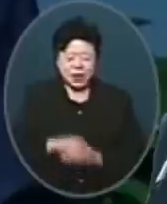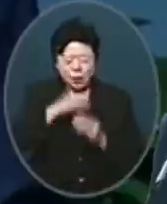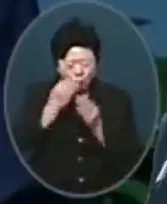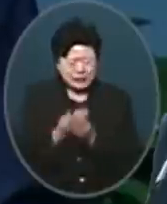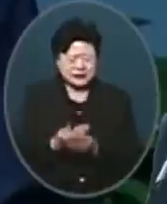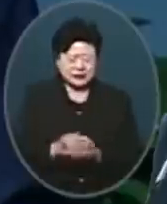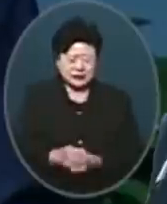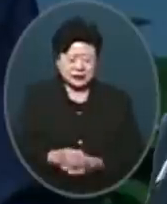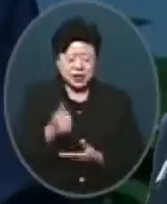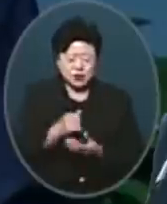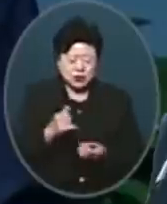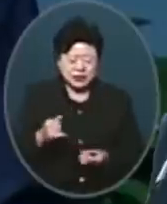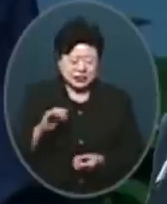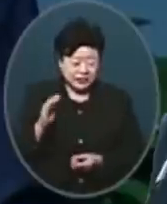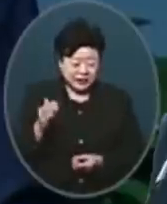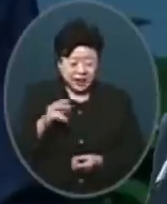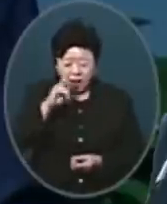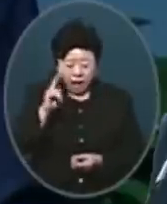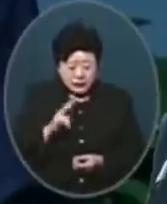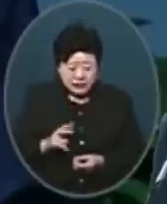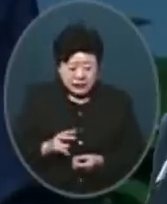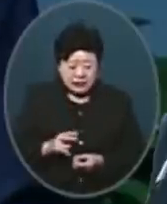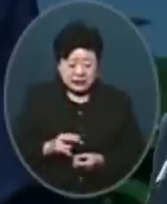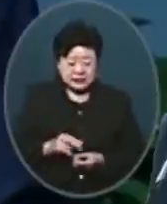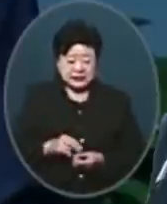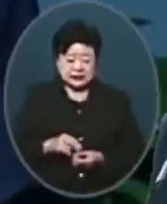완전히 죄인이 되었다가